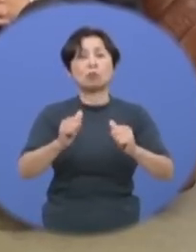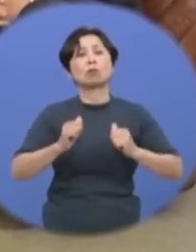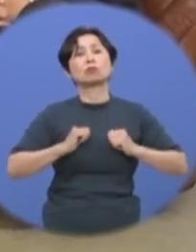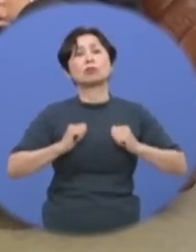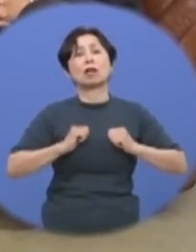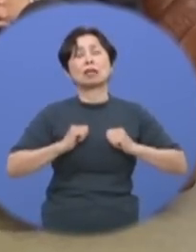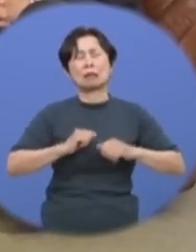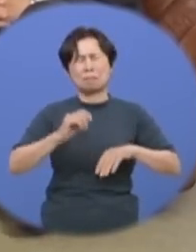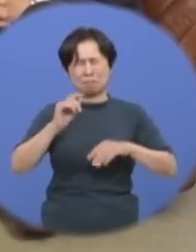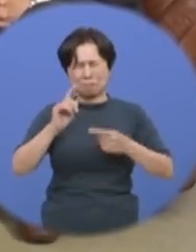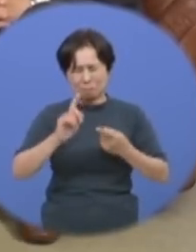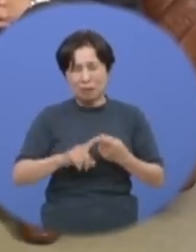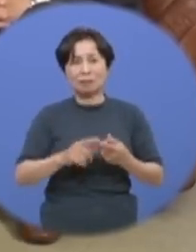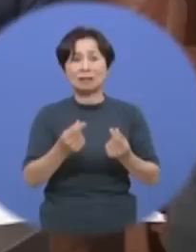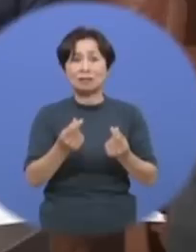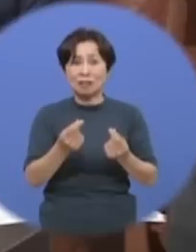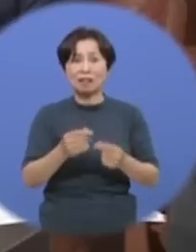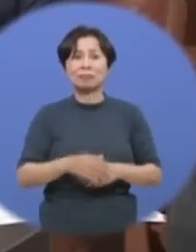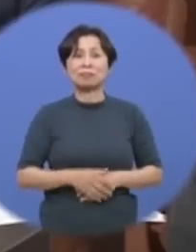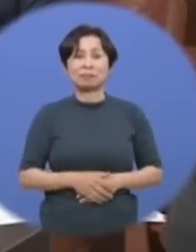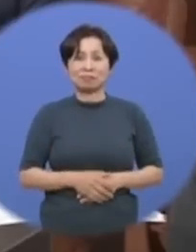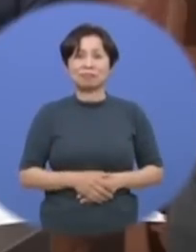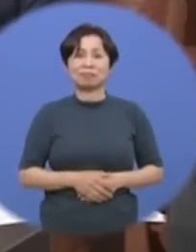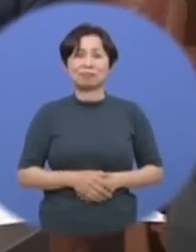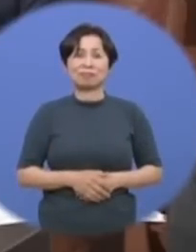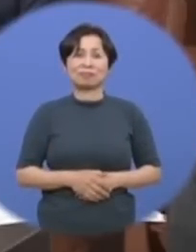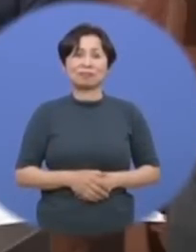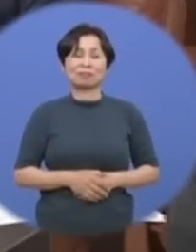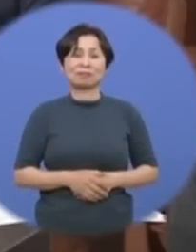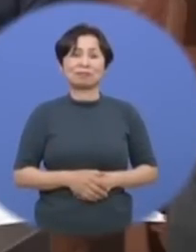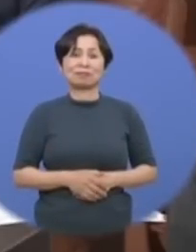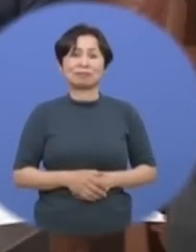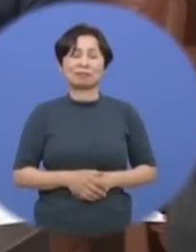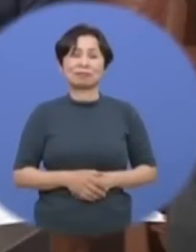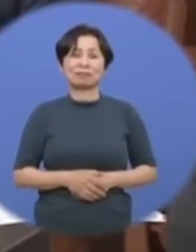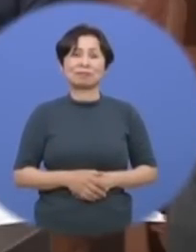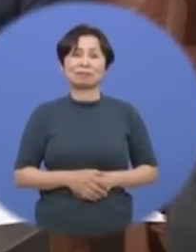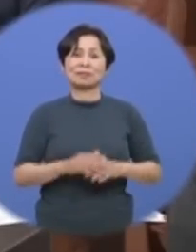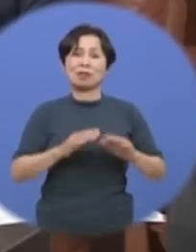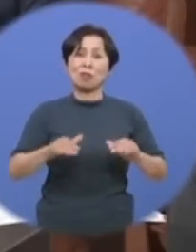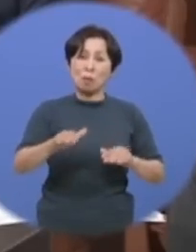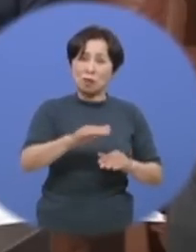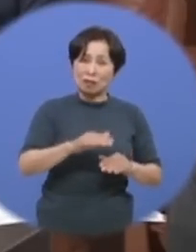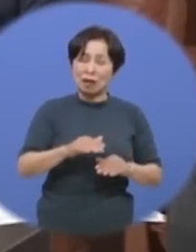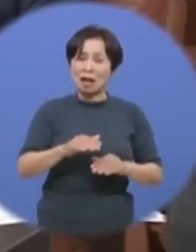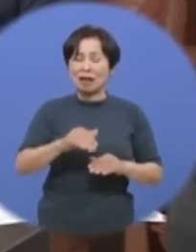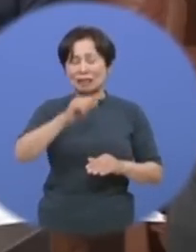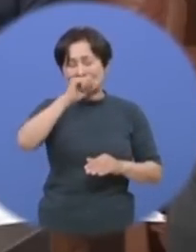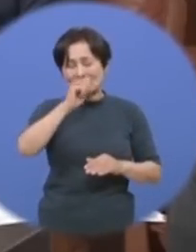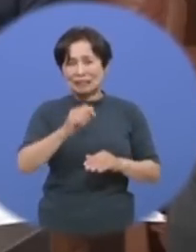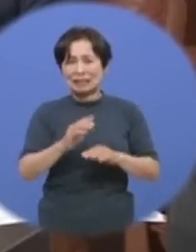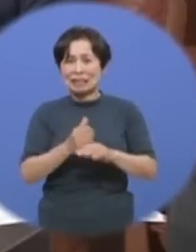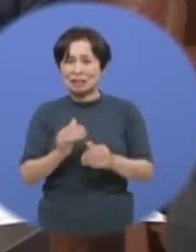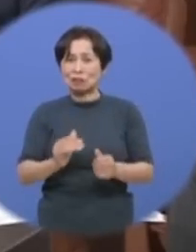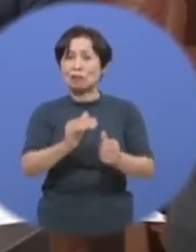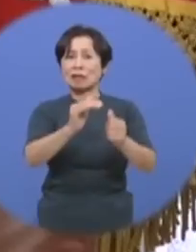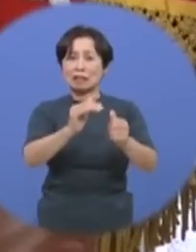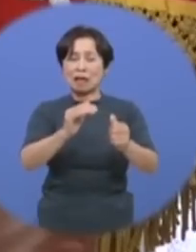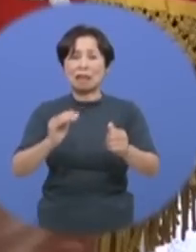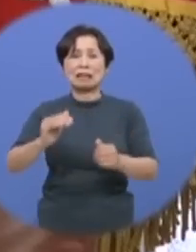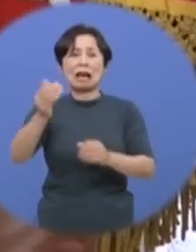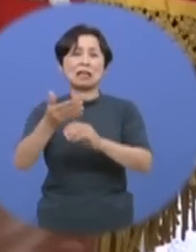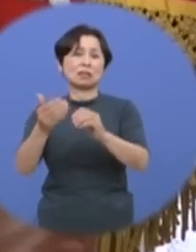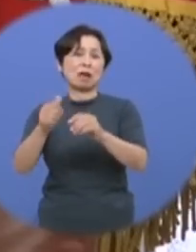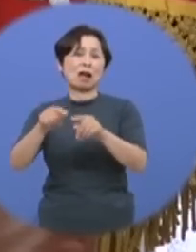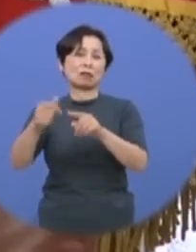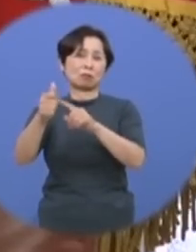ものすごくなると思いますね子どもたちい先週育てられた高嶋監督やっぱ以来ということで